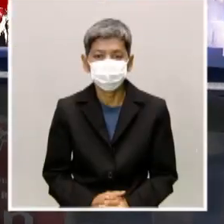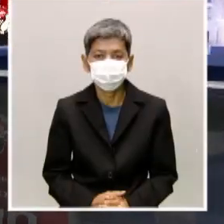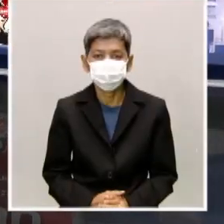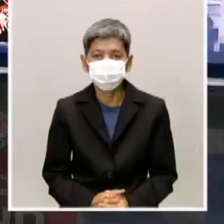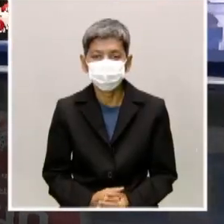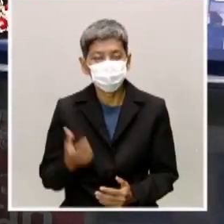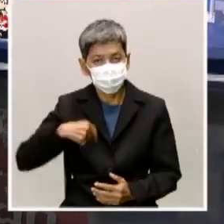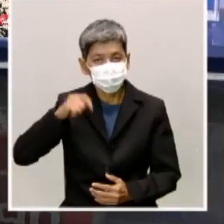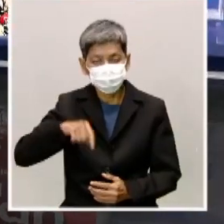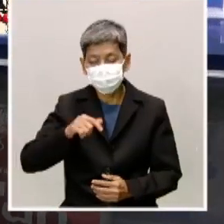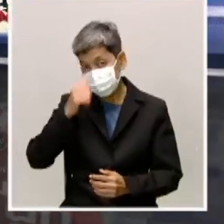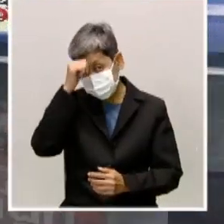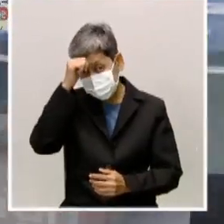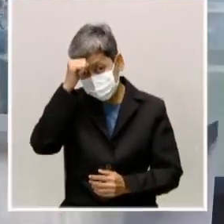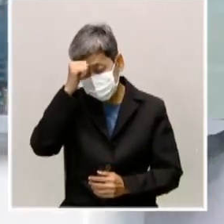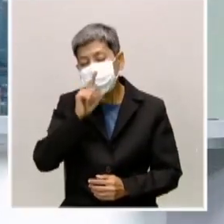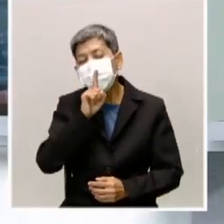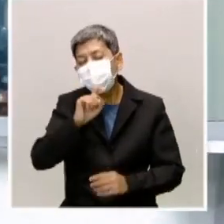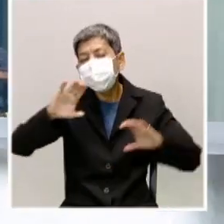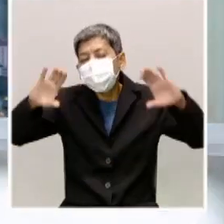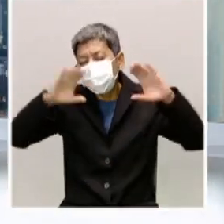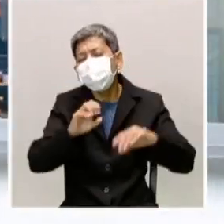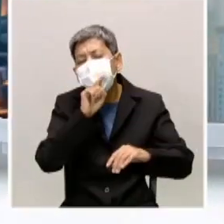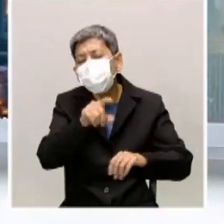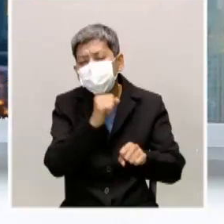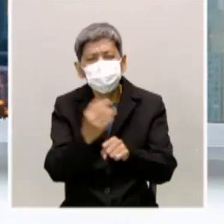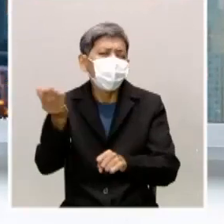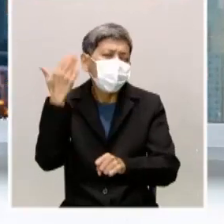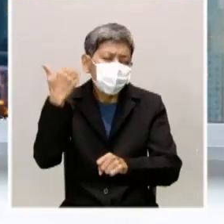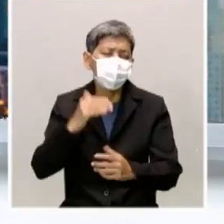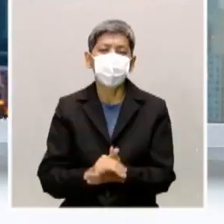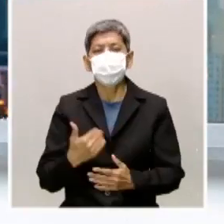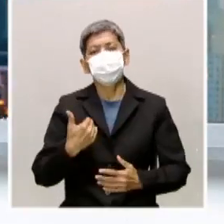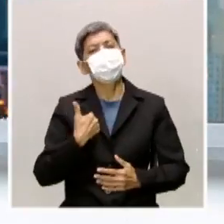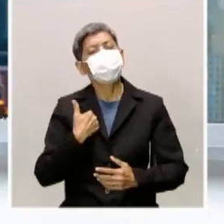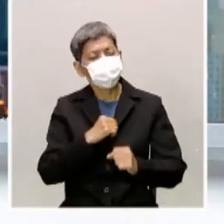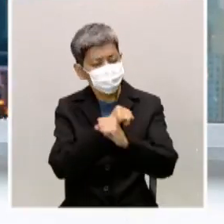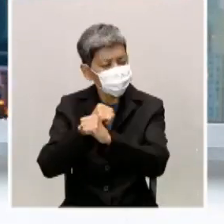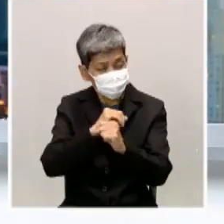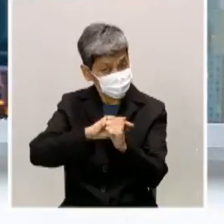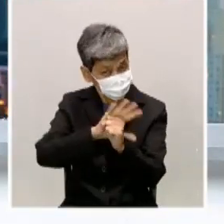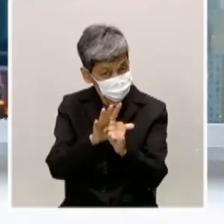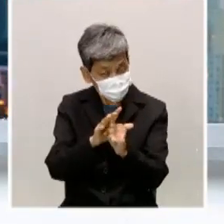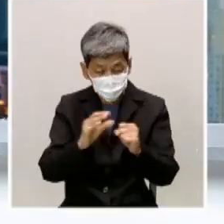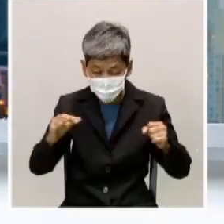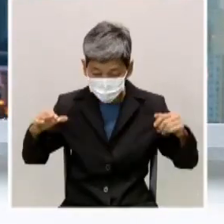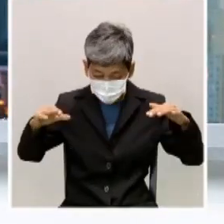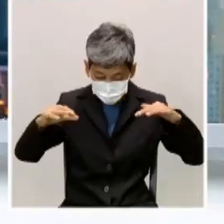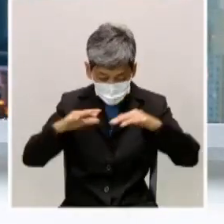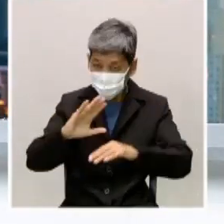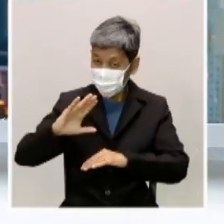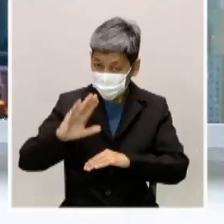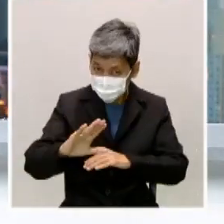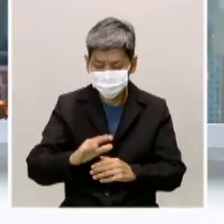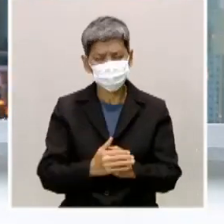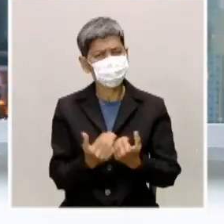สารอินเดียนะครับได้จี้ให้รัฐบาลตอบคำถามครับว่าก่อนหน้านี้เนี่ยก็มีมาตรการคุมเข้มก็คือห้ามรวมกลุ่มของคนจำนวนมาก